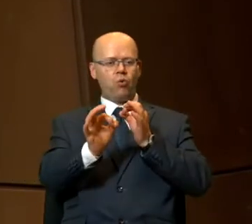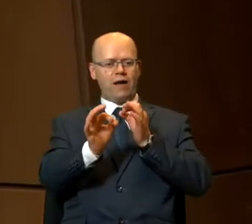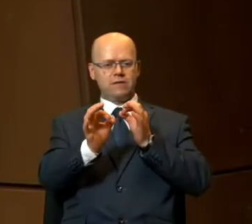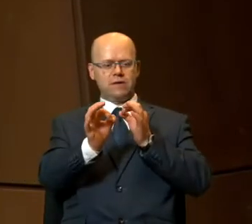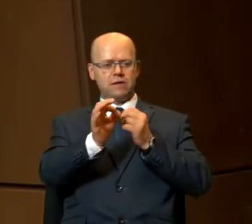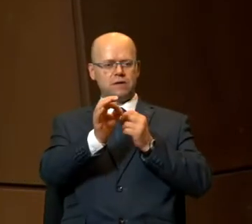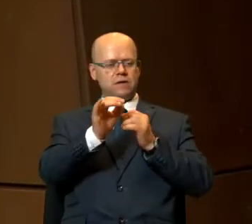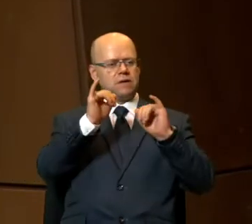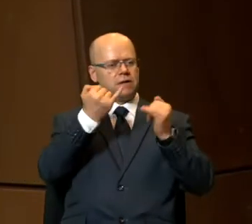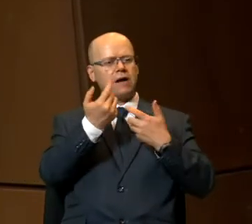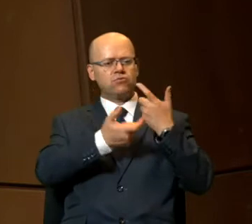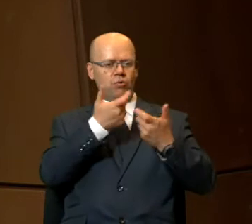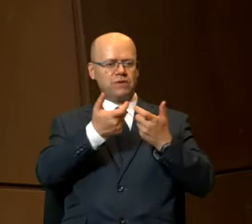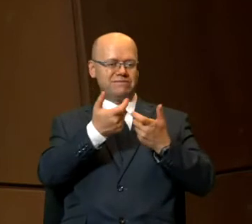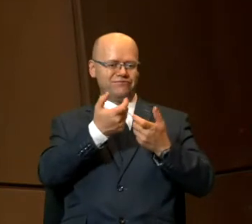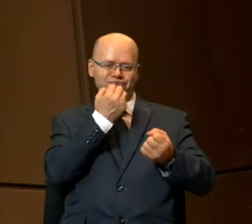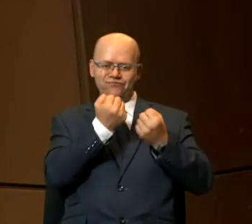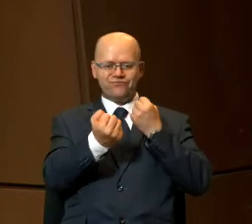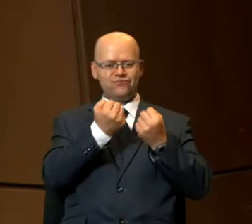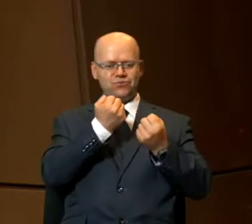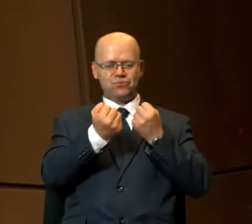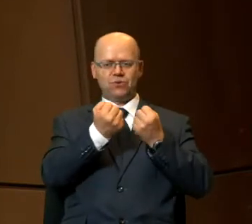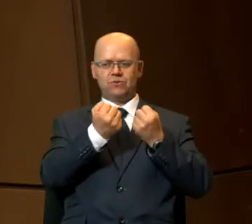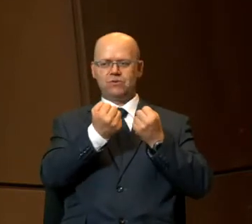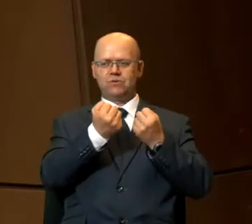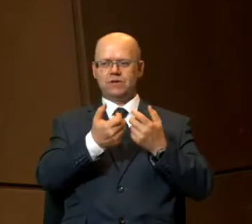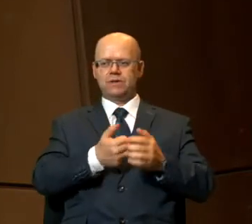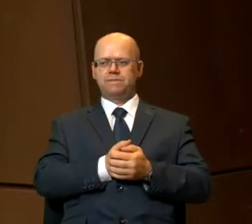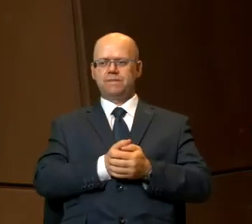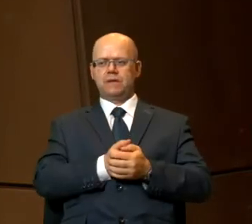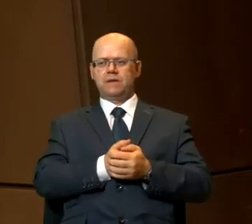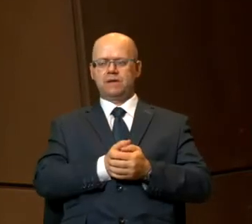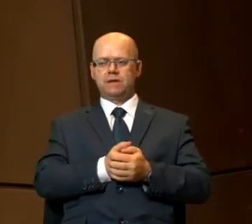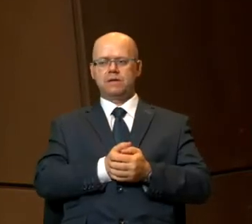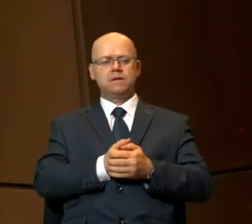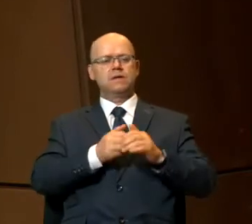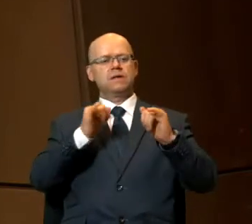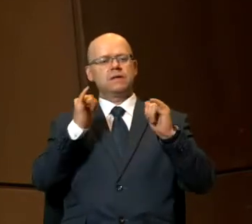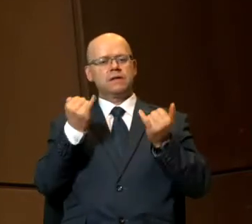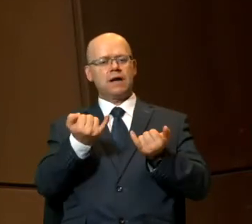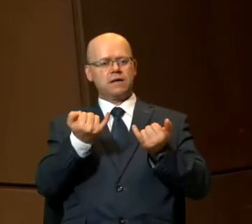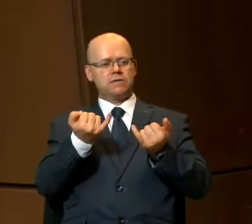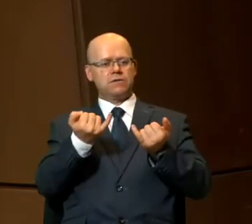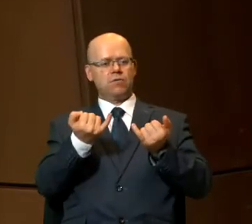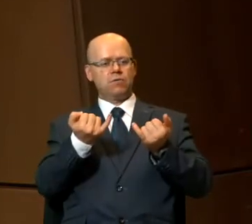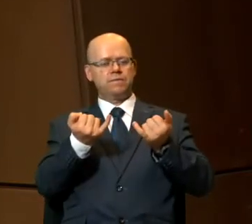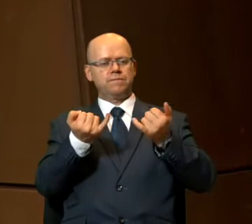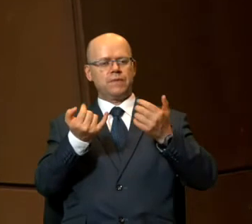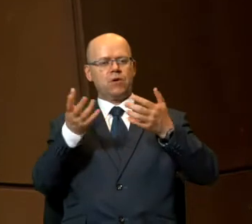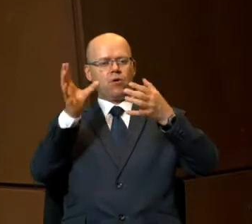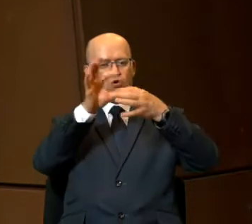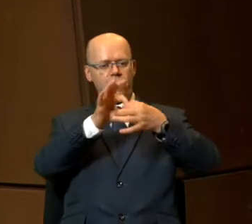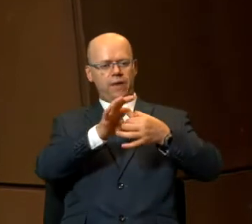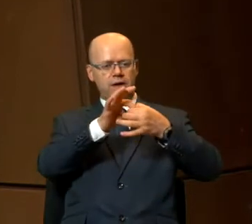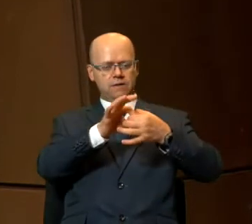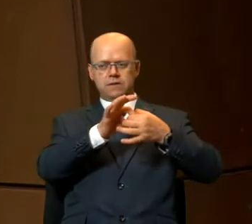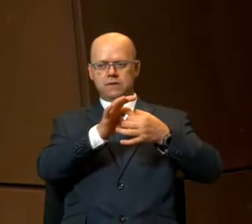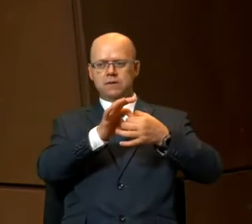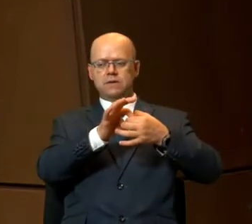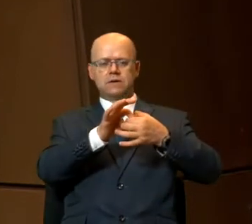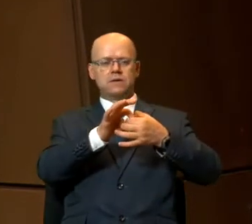jeśli chodzi o przekonanie lub wartości lub stylu życia, lub też relacyjnie, jakie są relacje, których potrzebujemy do